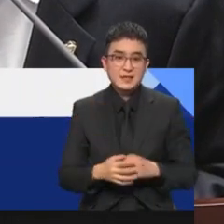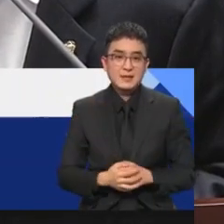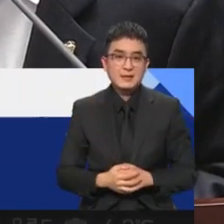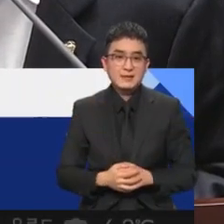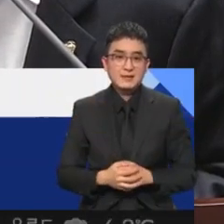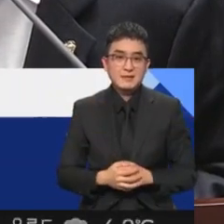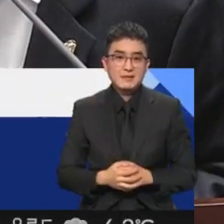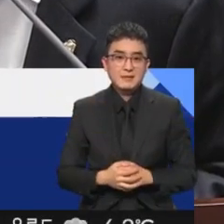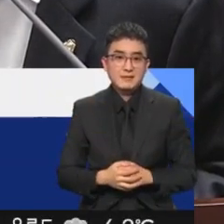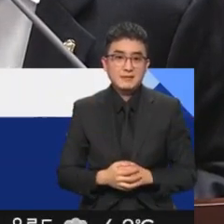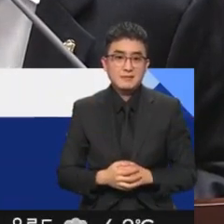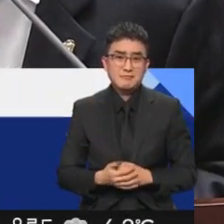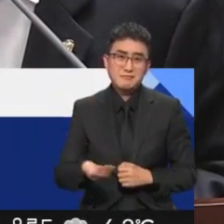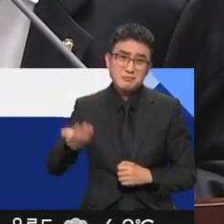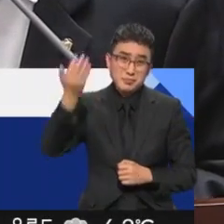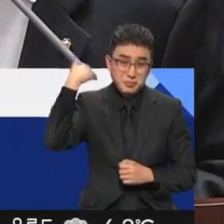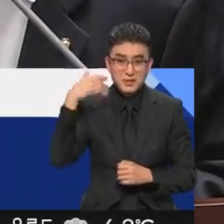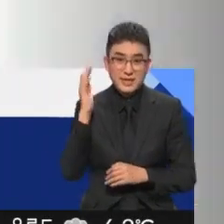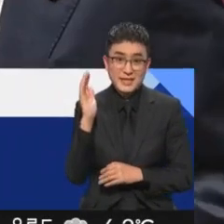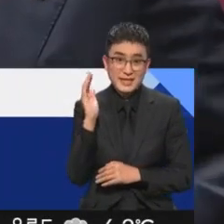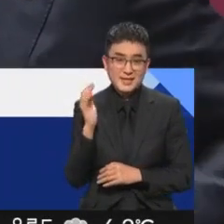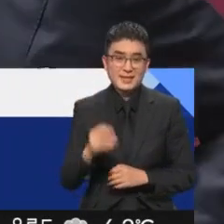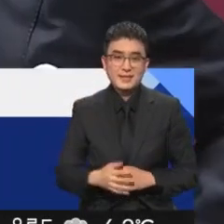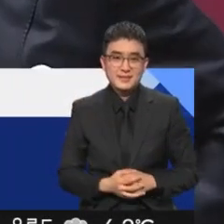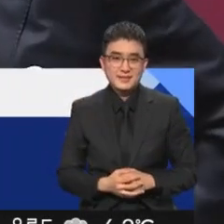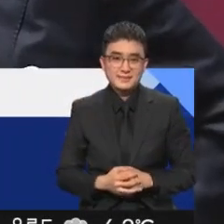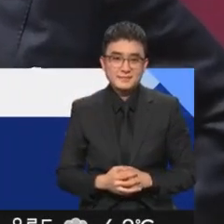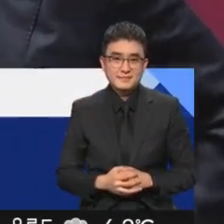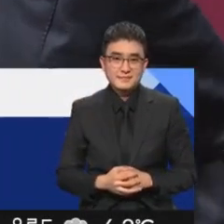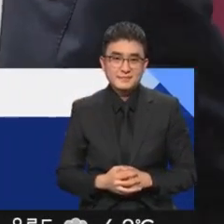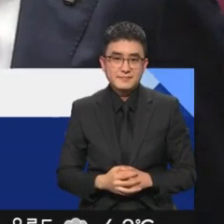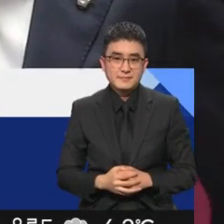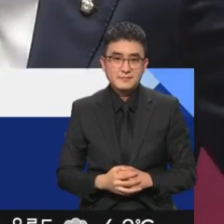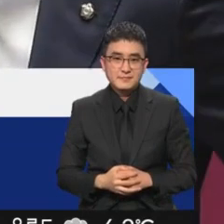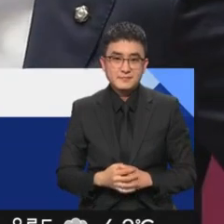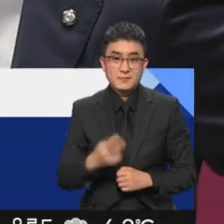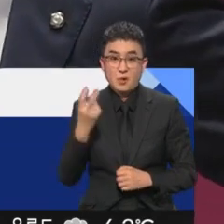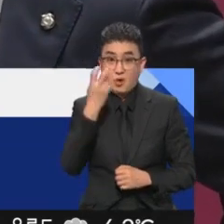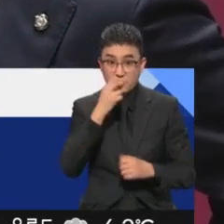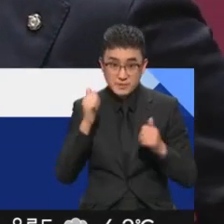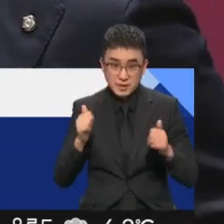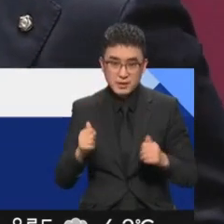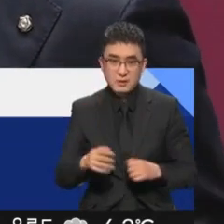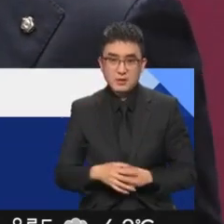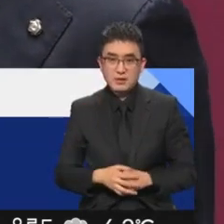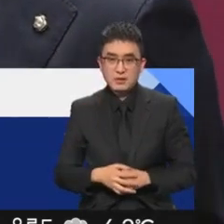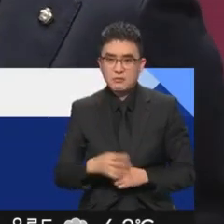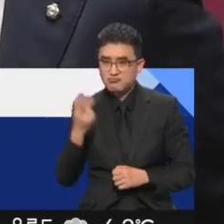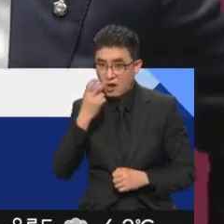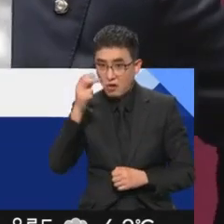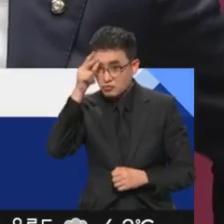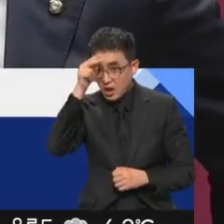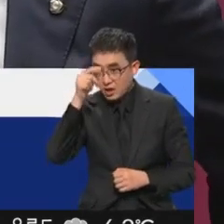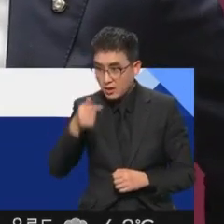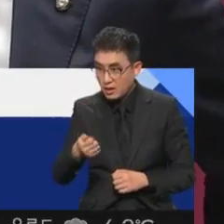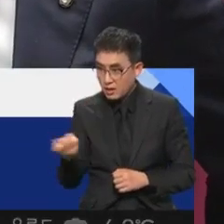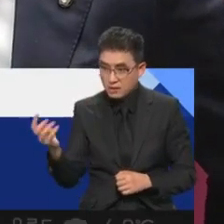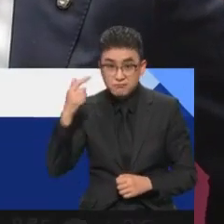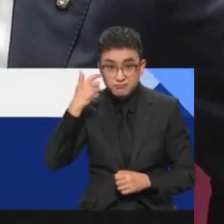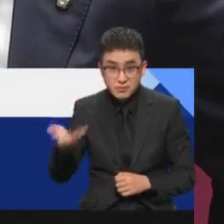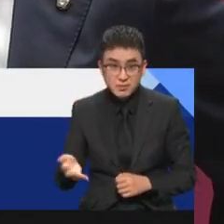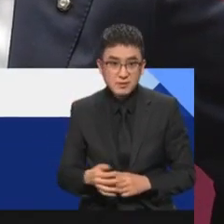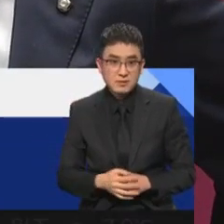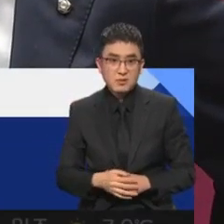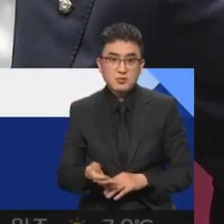보고 언제적 지난 얘기를 지금 하시는지 모르겠습니다. 제가 검사나든가 수사 경찰관에게 물어봤어요. 선배의